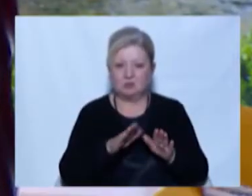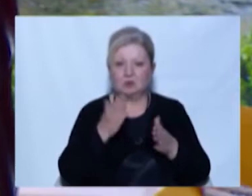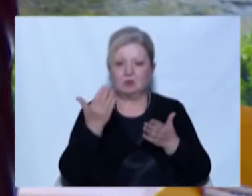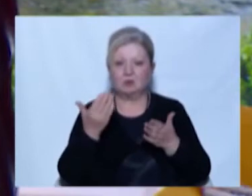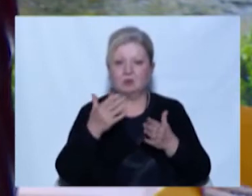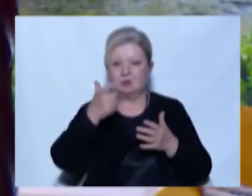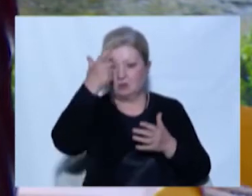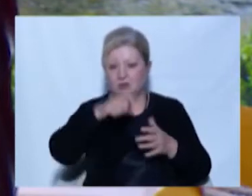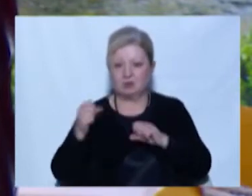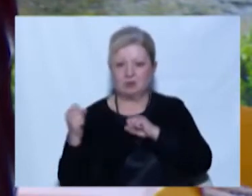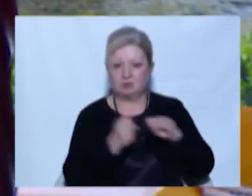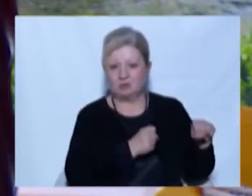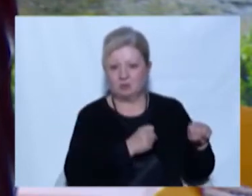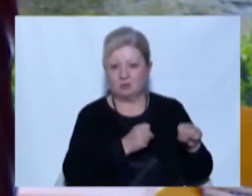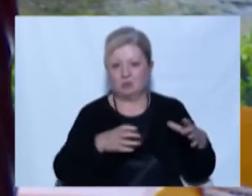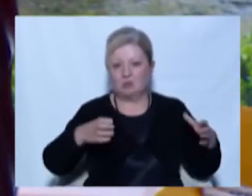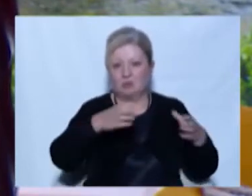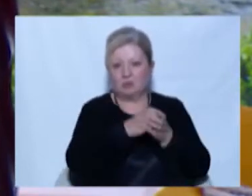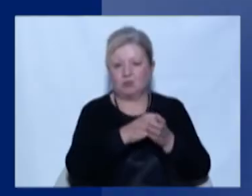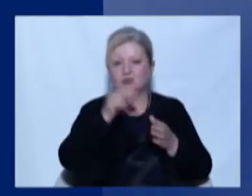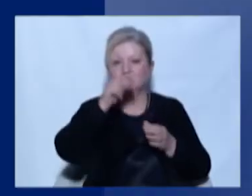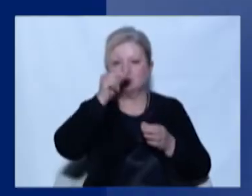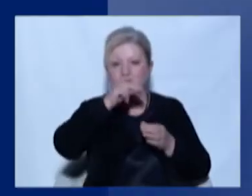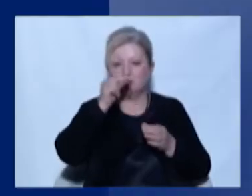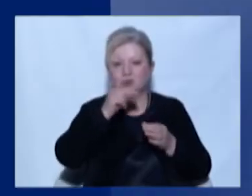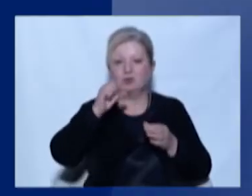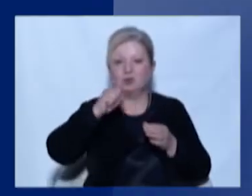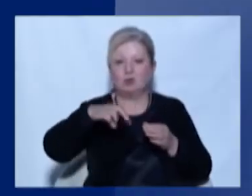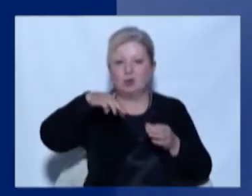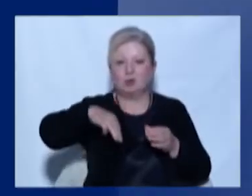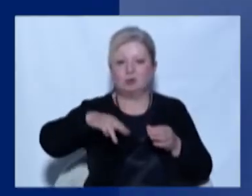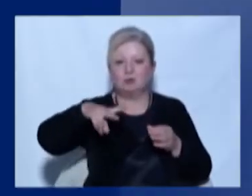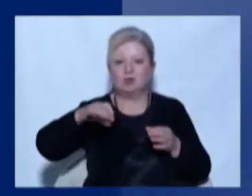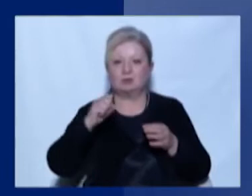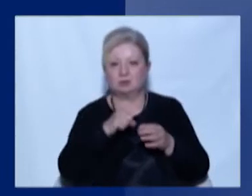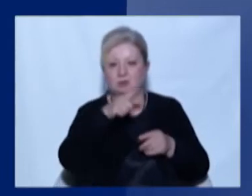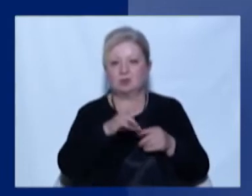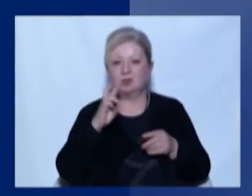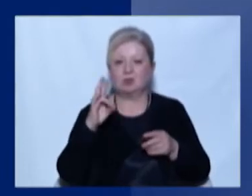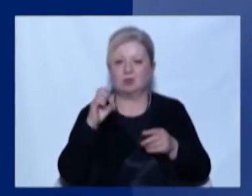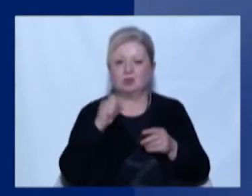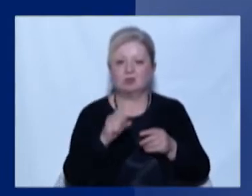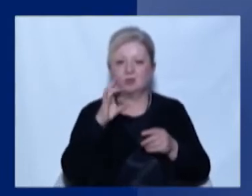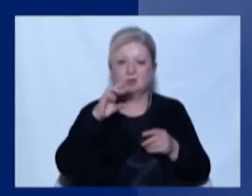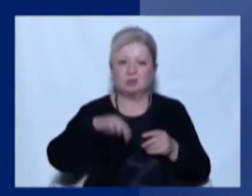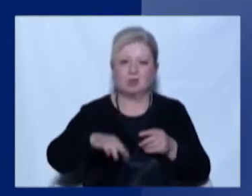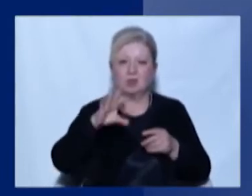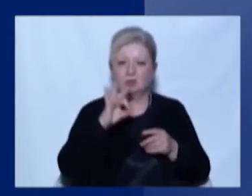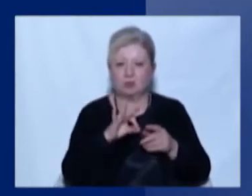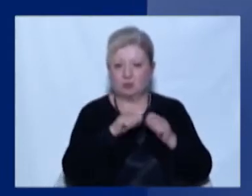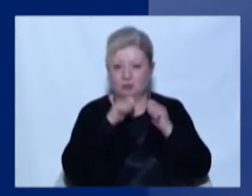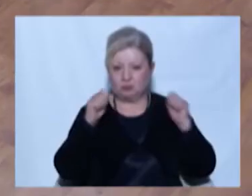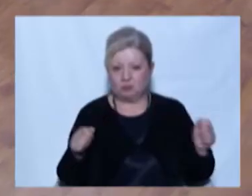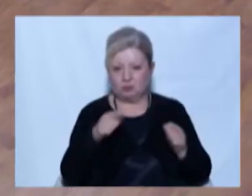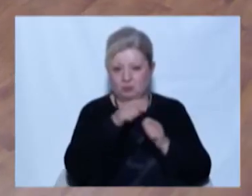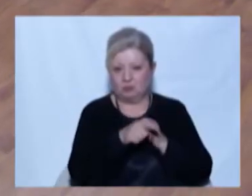თავდაცვითი ორგანიზაცია, ჩრდილო ატლანტიკის სამხედრო კავშირი, ეგრეთ წოდებული ნატო, რის შემდეგაც